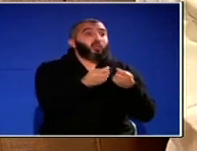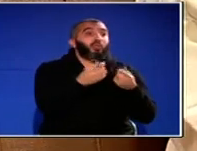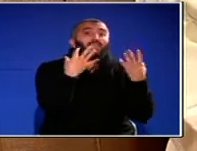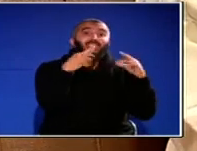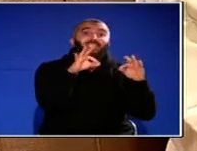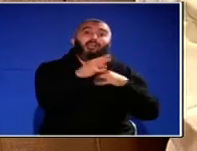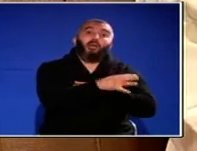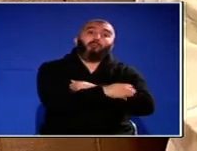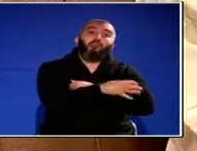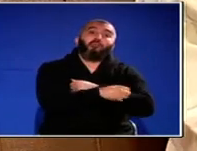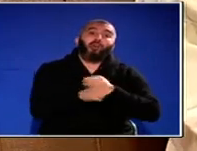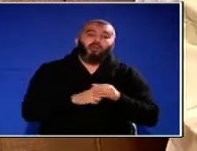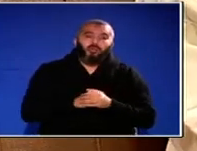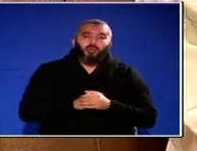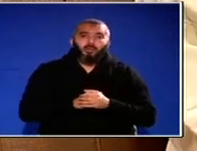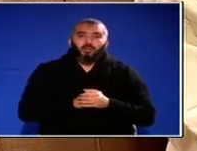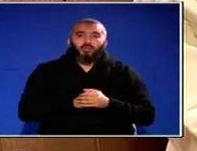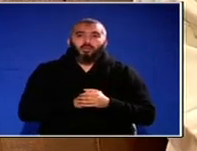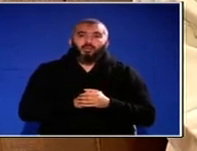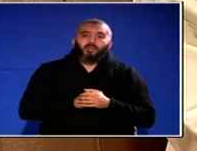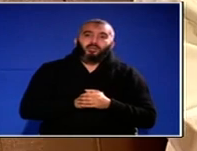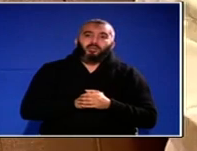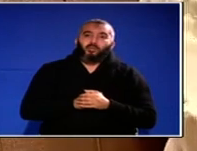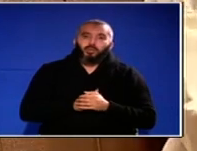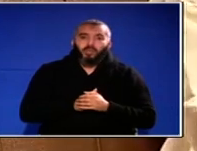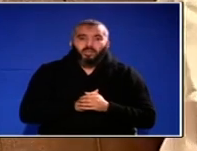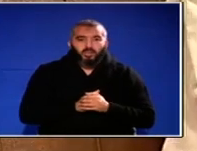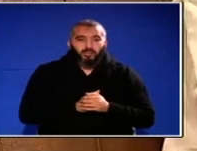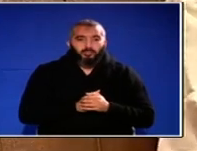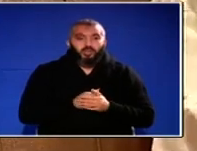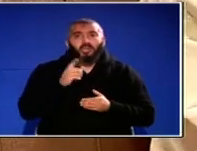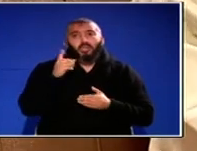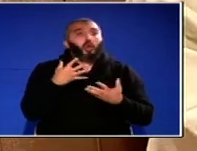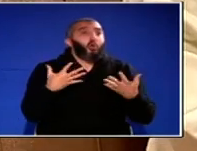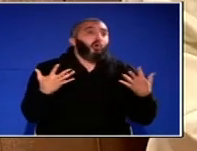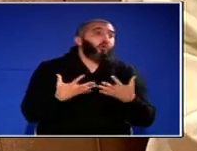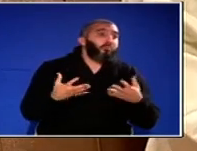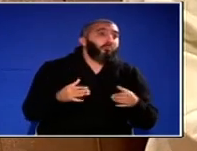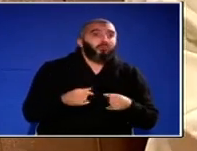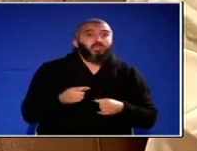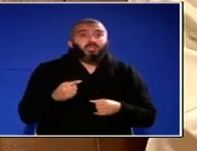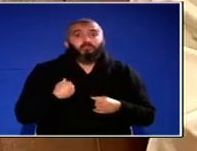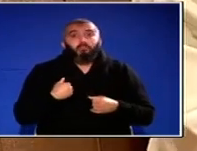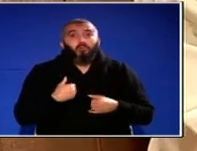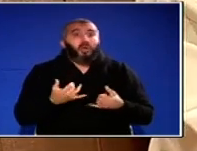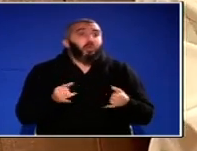إطعام 10 مساكين أو تحرير الرقبة، فمن لم يجد فصيام 3 أيام، ذلك كفارة أيمانكم إذا